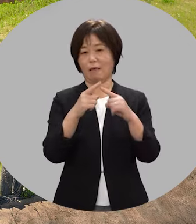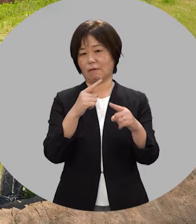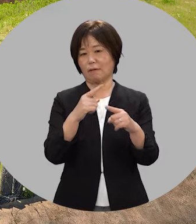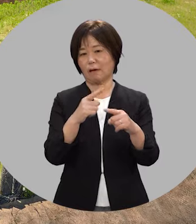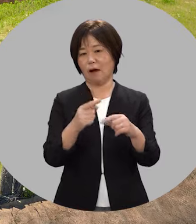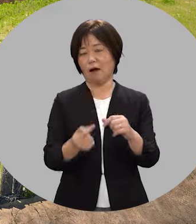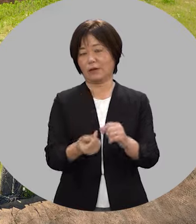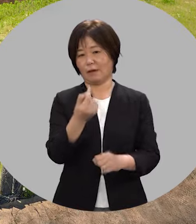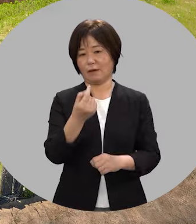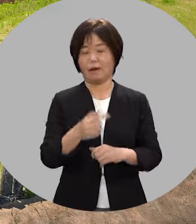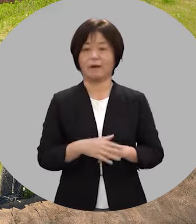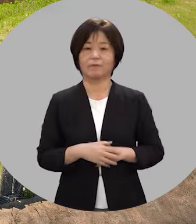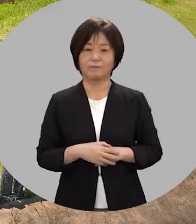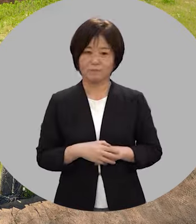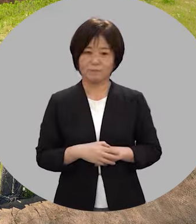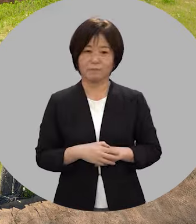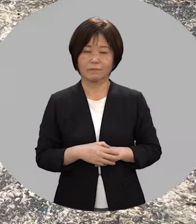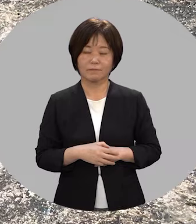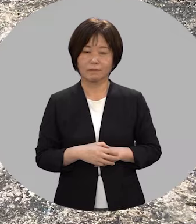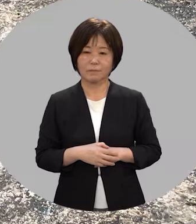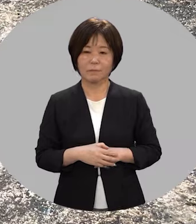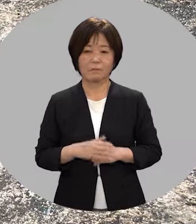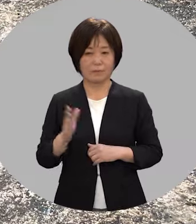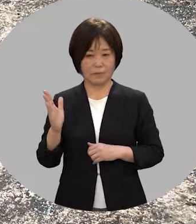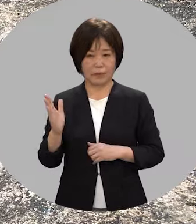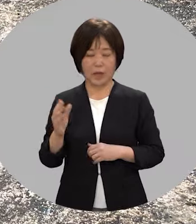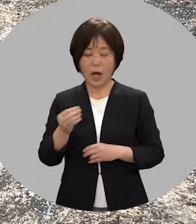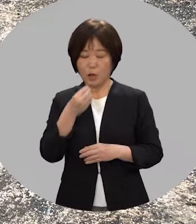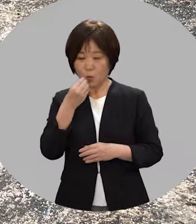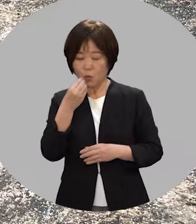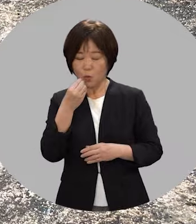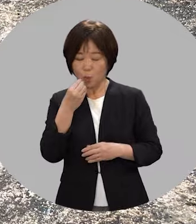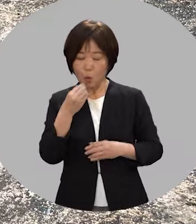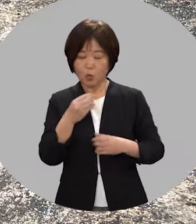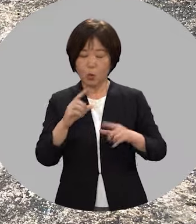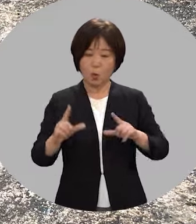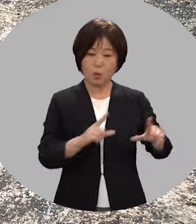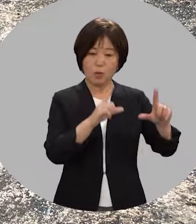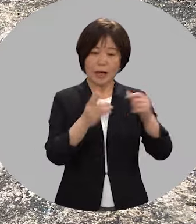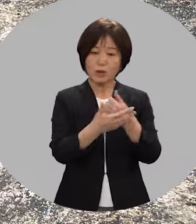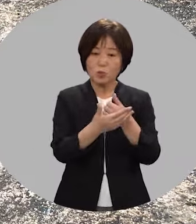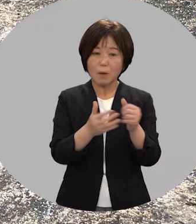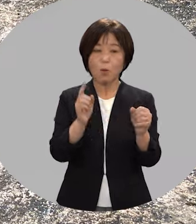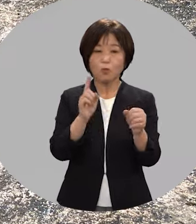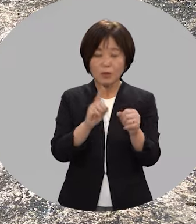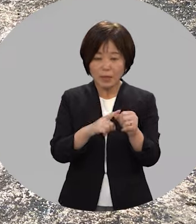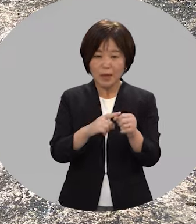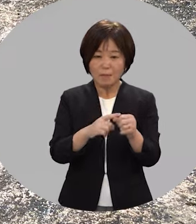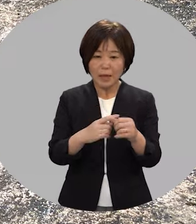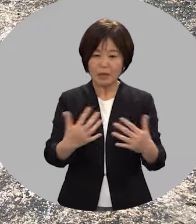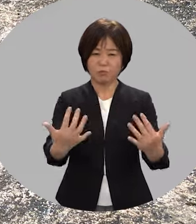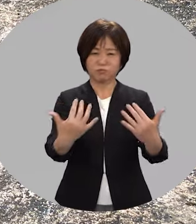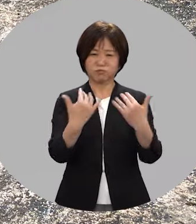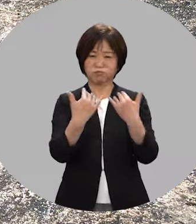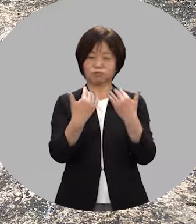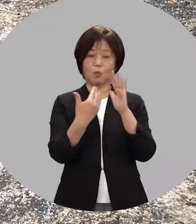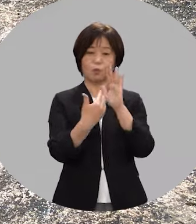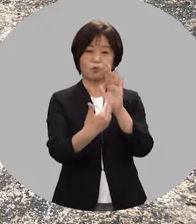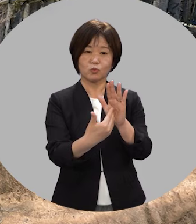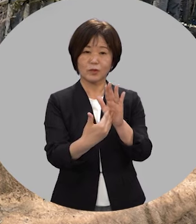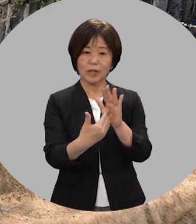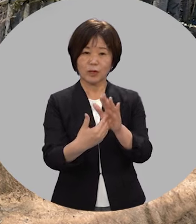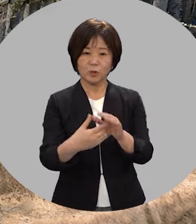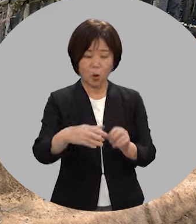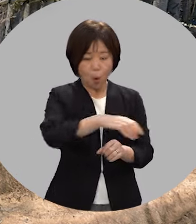とつながっていきました。そこで食料と生活を守るために、周囲に外部からの侵入を防